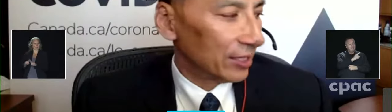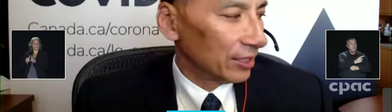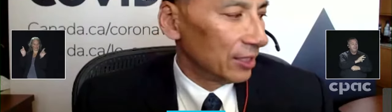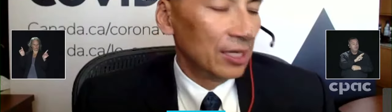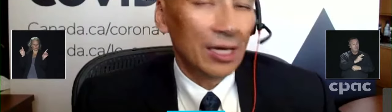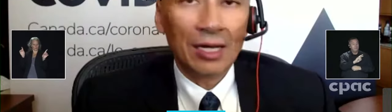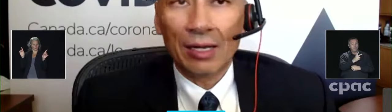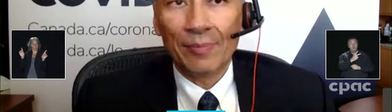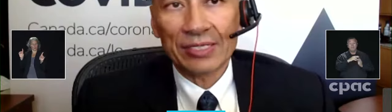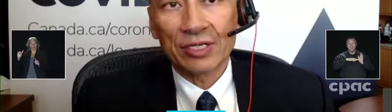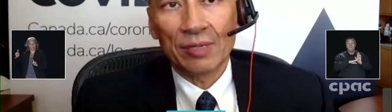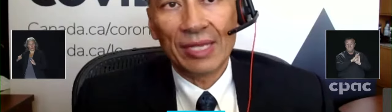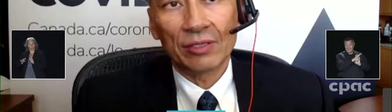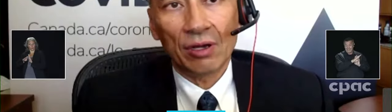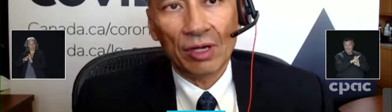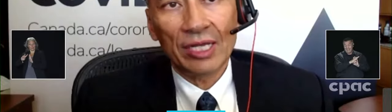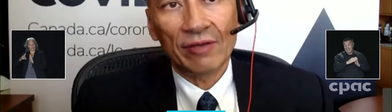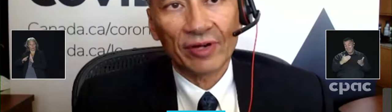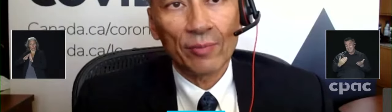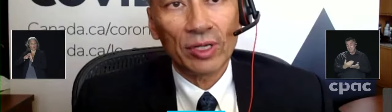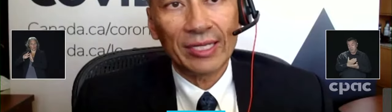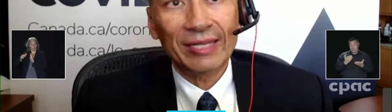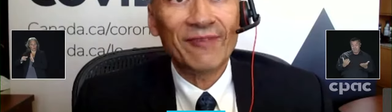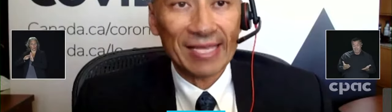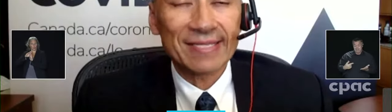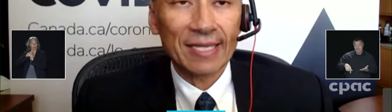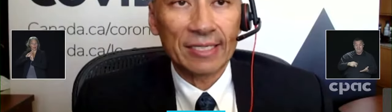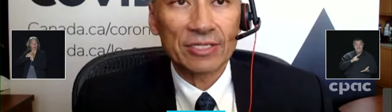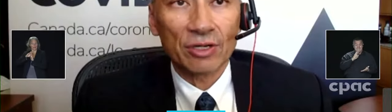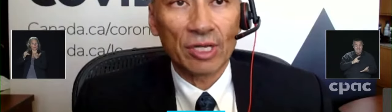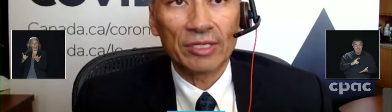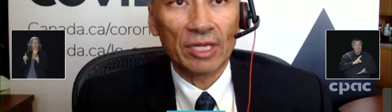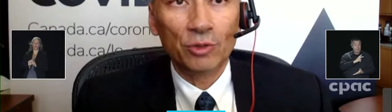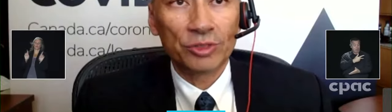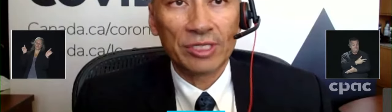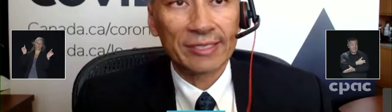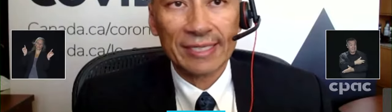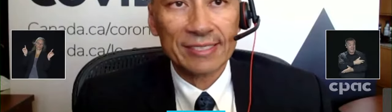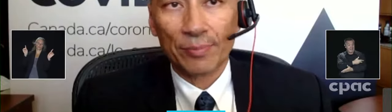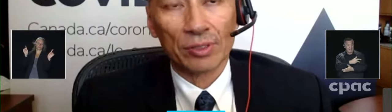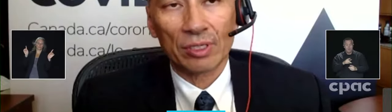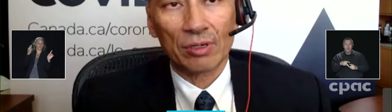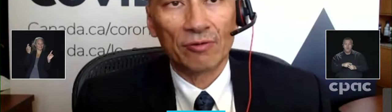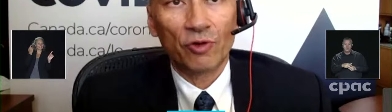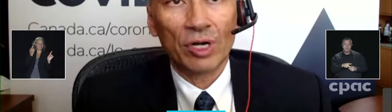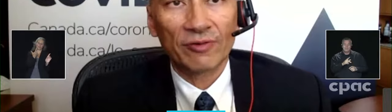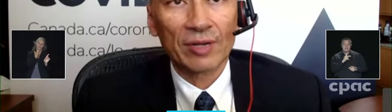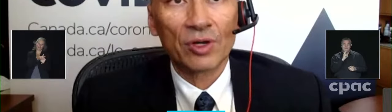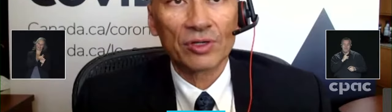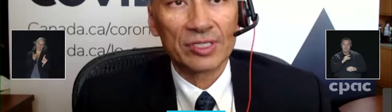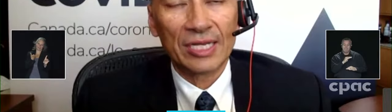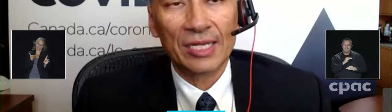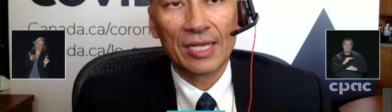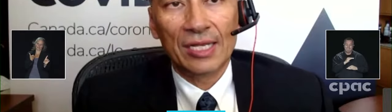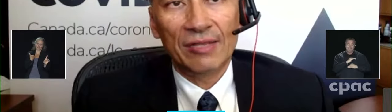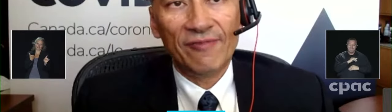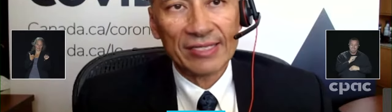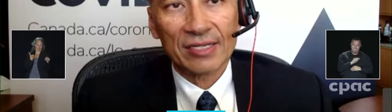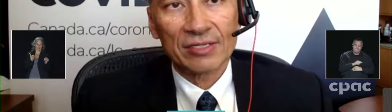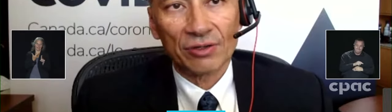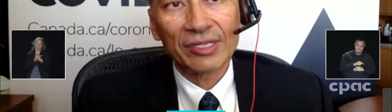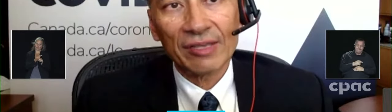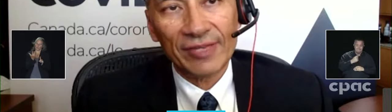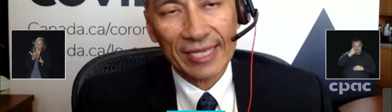troisième vagues. Parce que maintenant, on a vraiment les vaccins qui sont un outil très important. On voit vraiment que